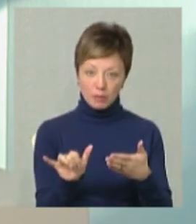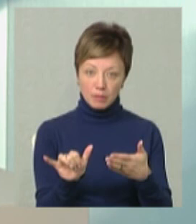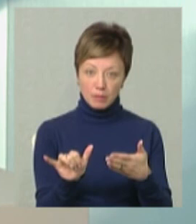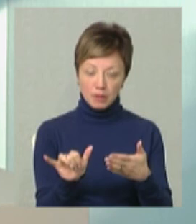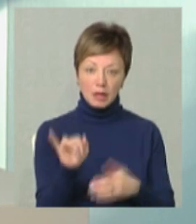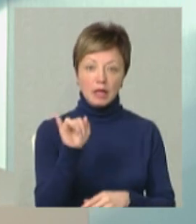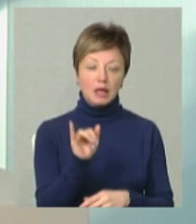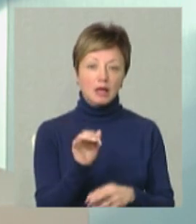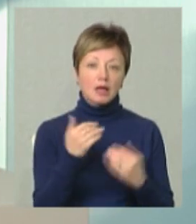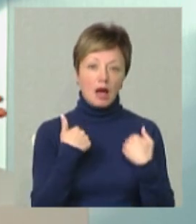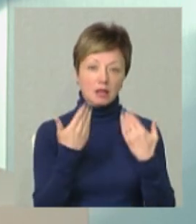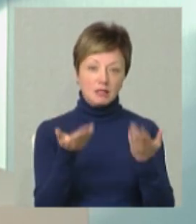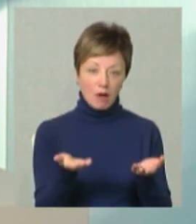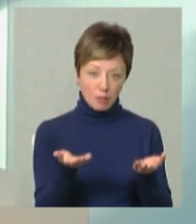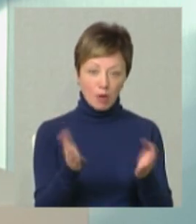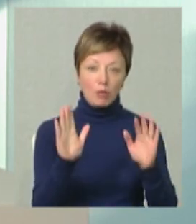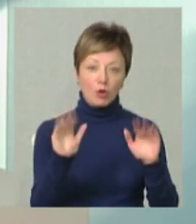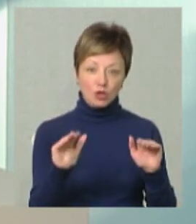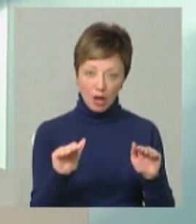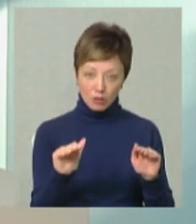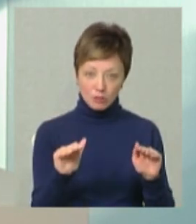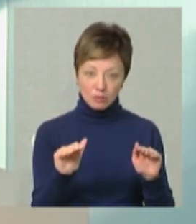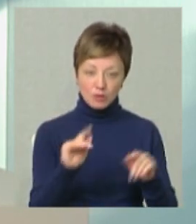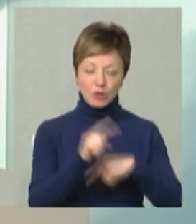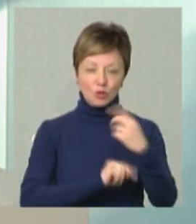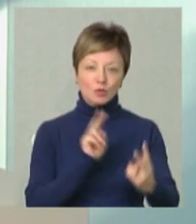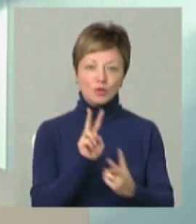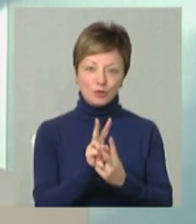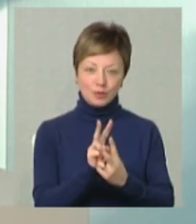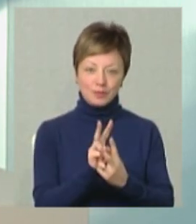А я з вами прощаюся до